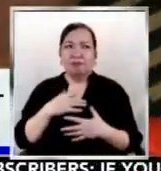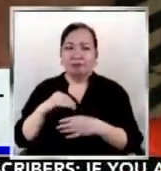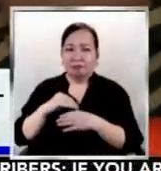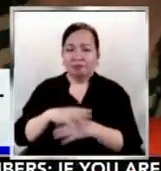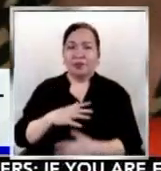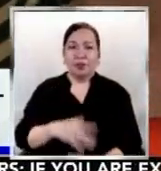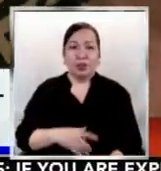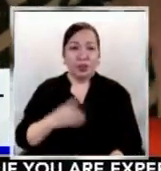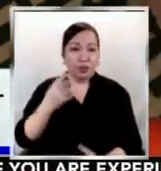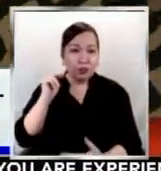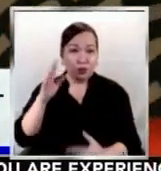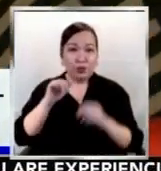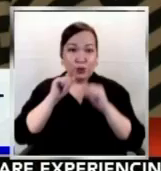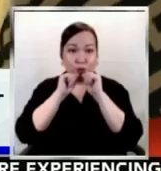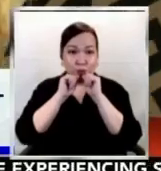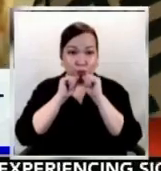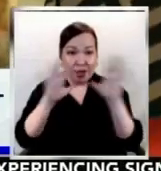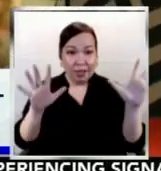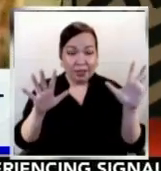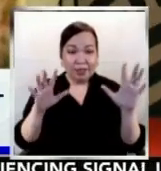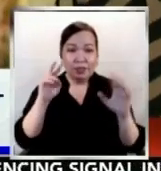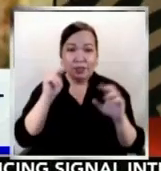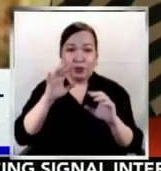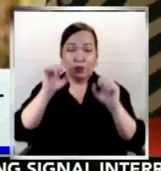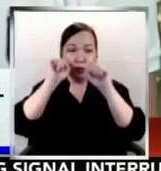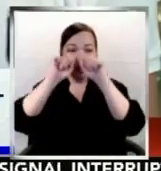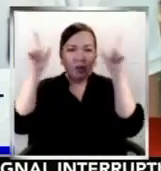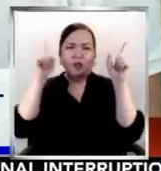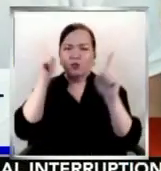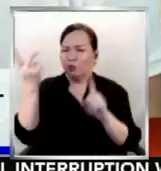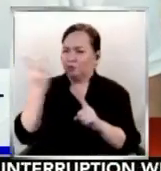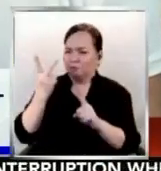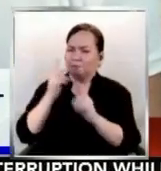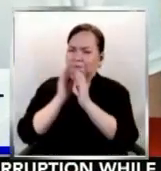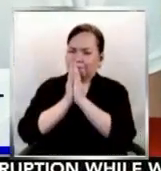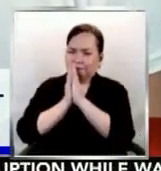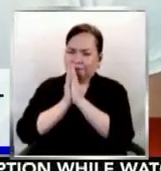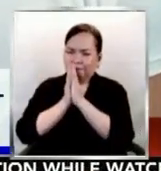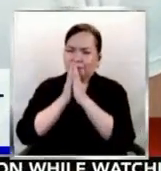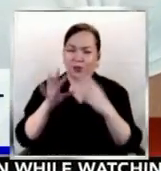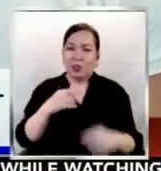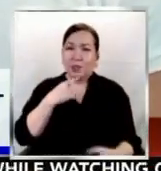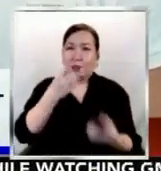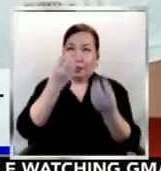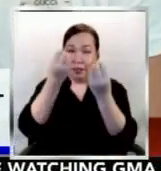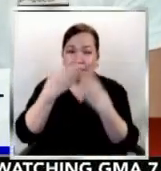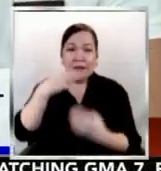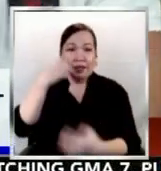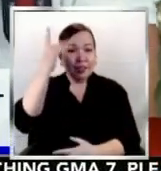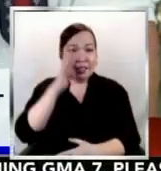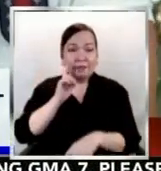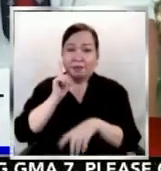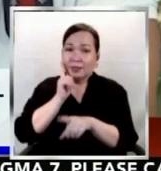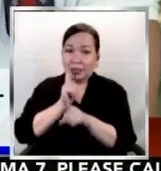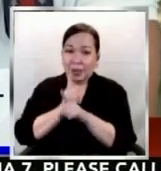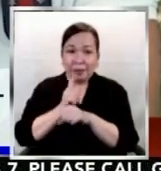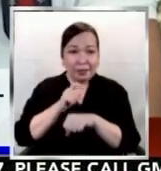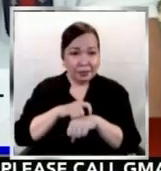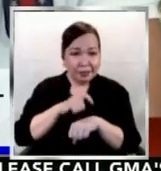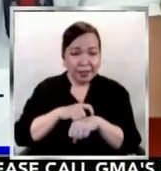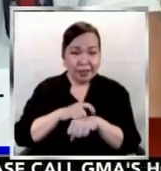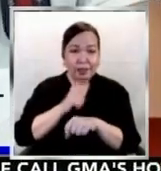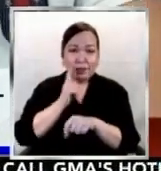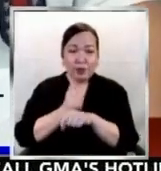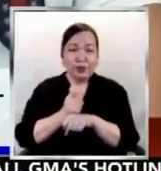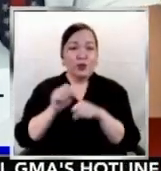at blessing, matagal na raw na hiniling ng Jen din. Sa tamang oras, sa tamang panahon, sa pagkakataon na ready